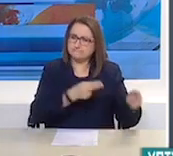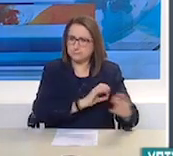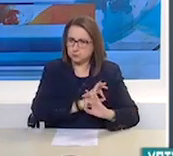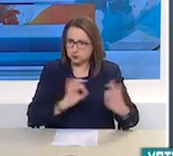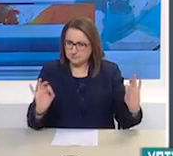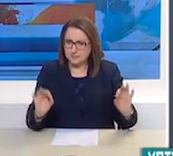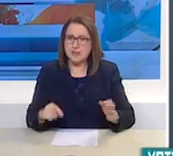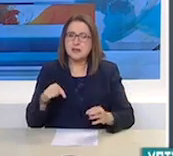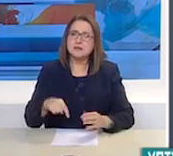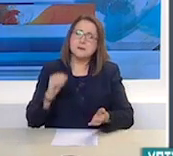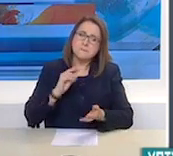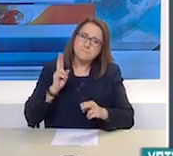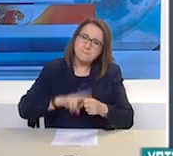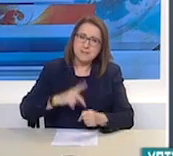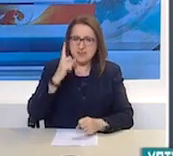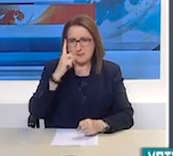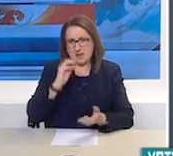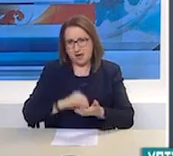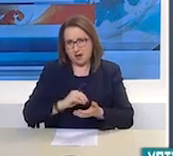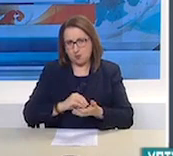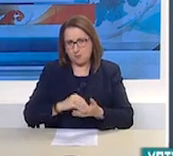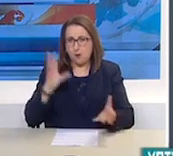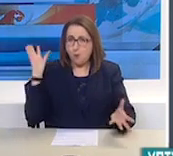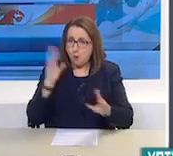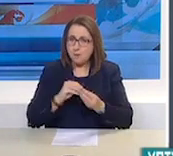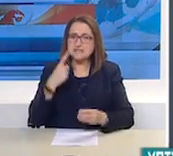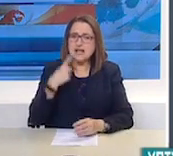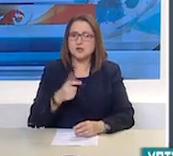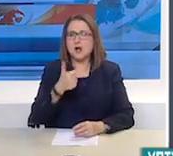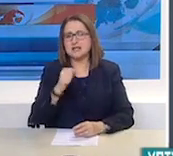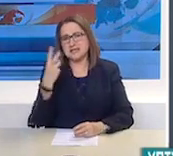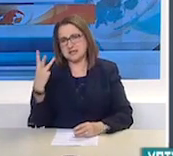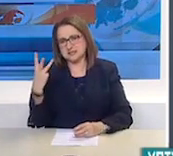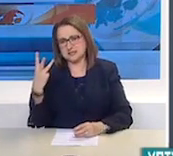ακόμα καταγεγραμμένο θάνατο και συνολικά 163 θανάτους στη χώρα.